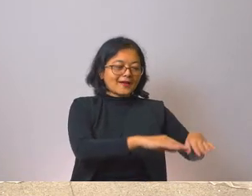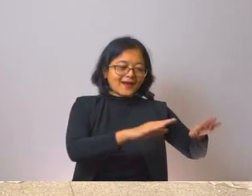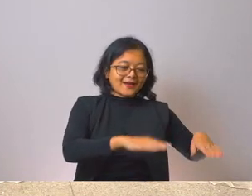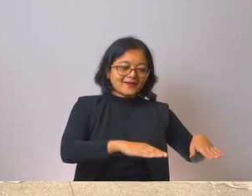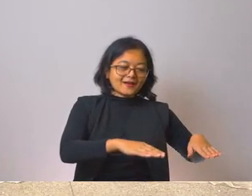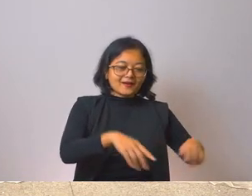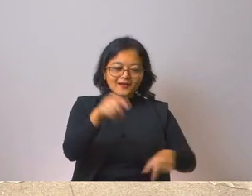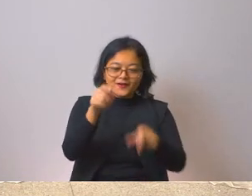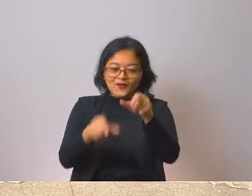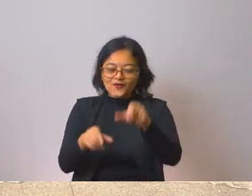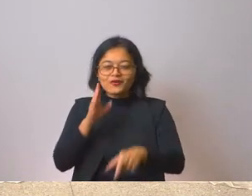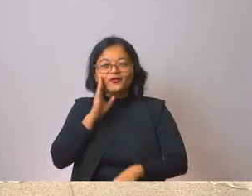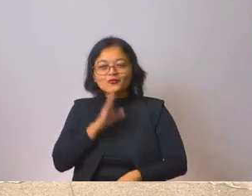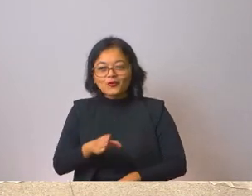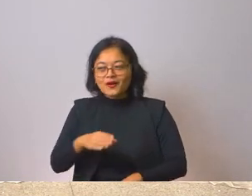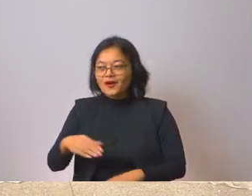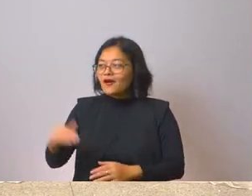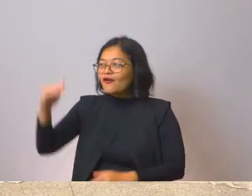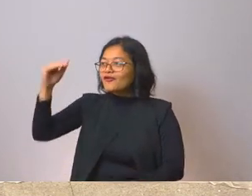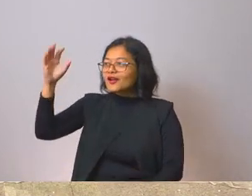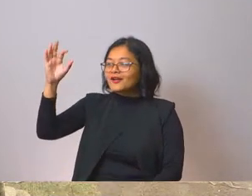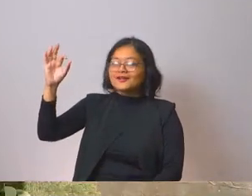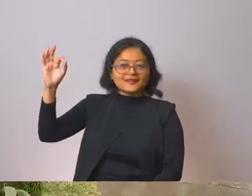Yesus memberkati. Amin.